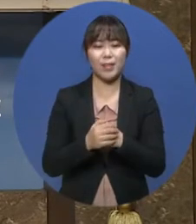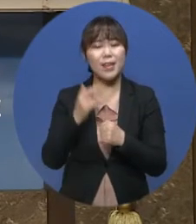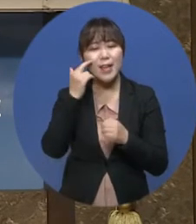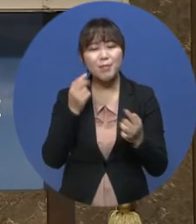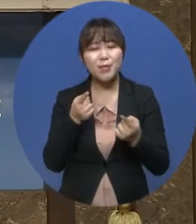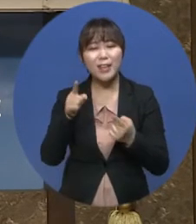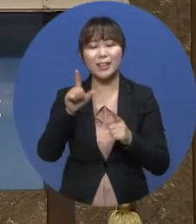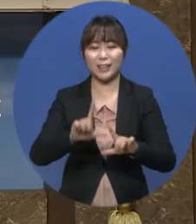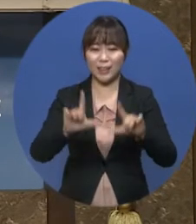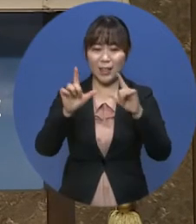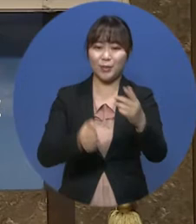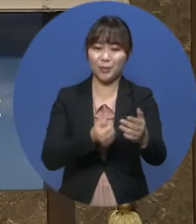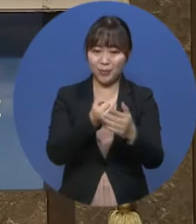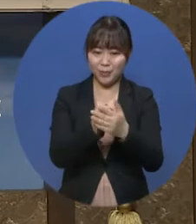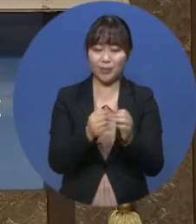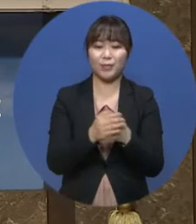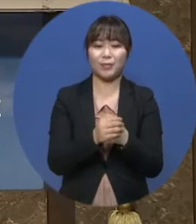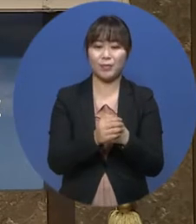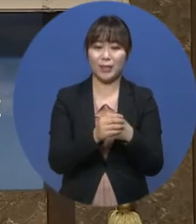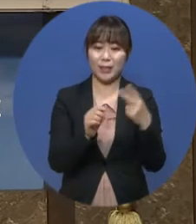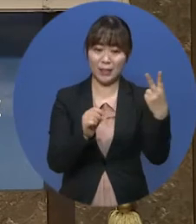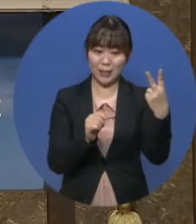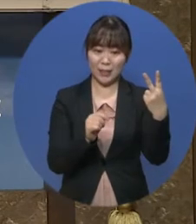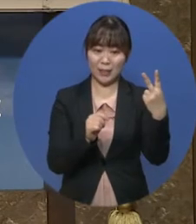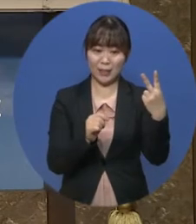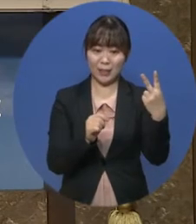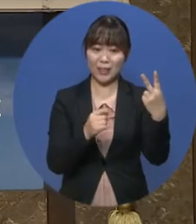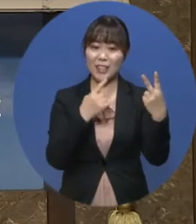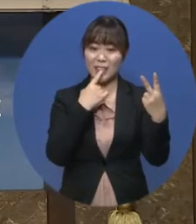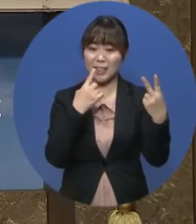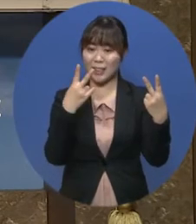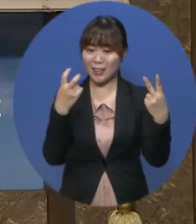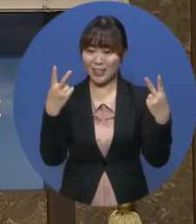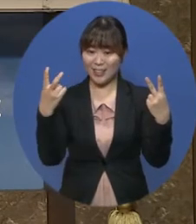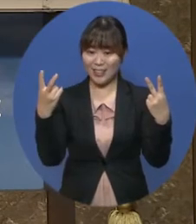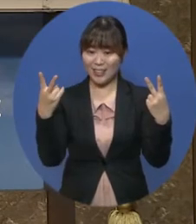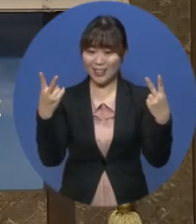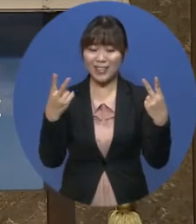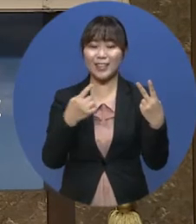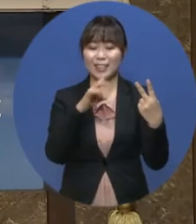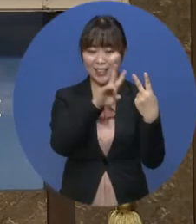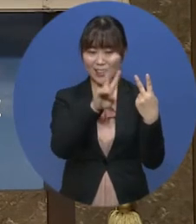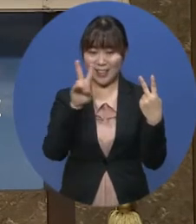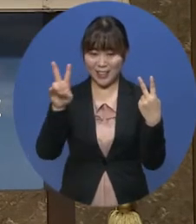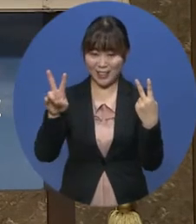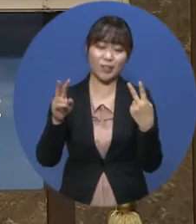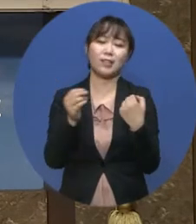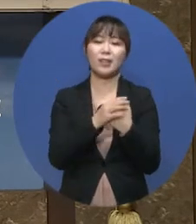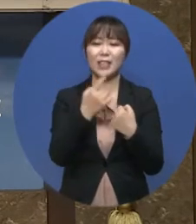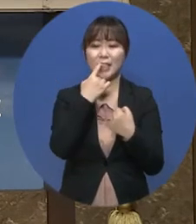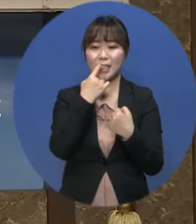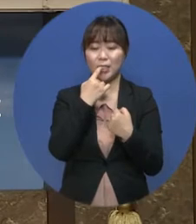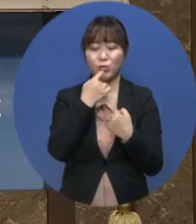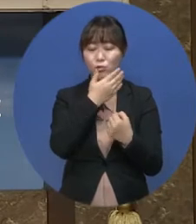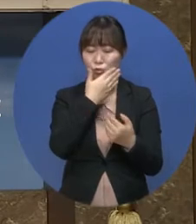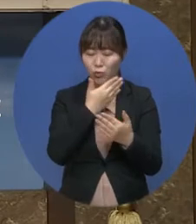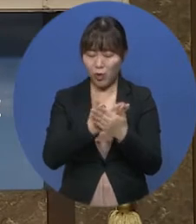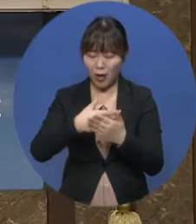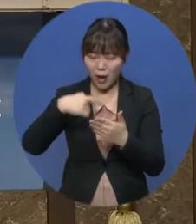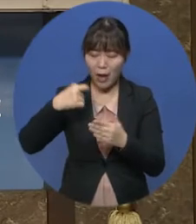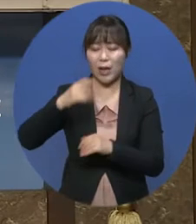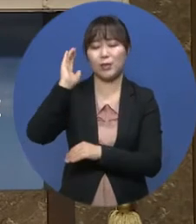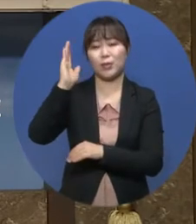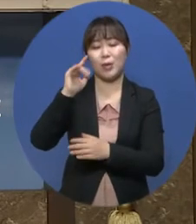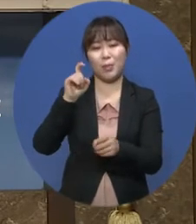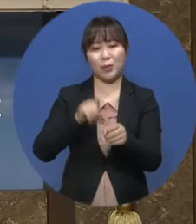그 날을 정했어요 아 2 4 이 이렇게 그래서 이를 중요하게 강조하기